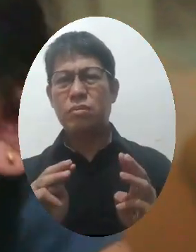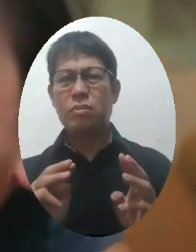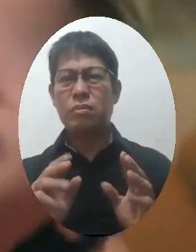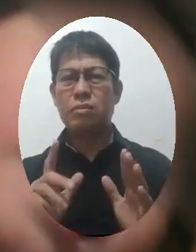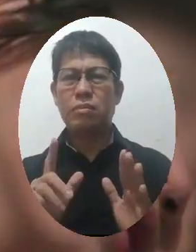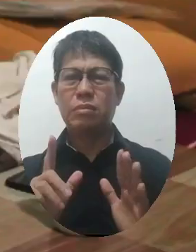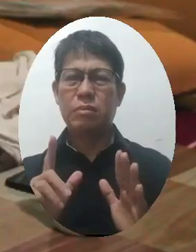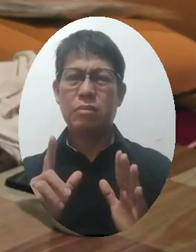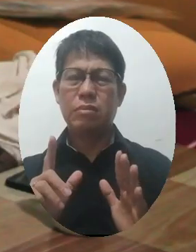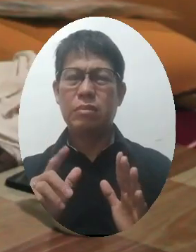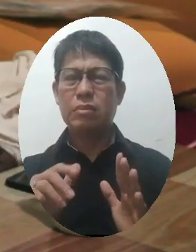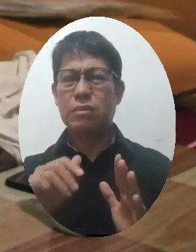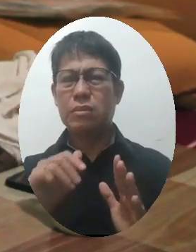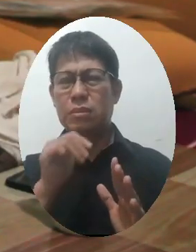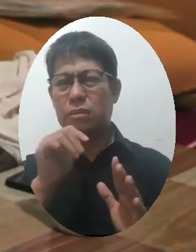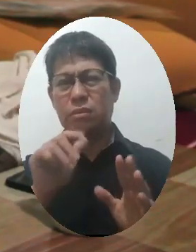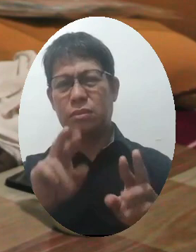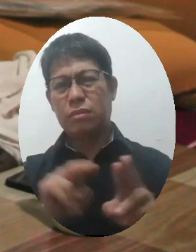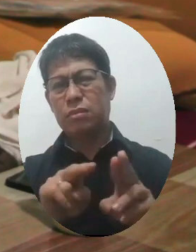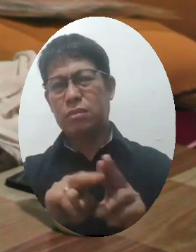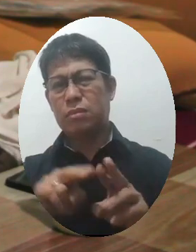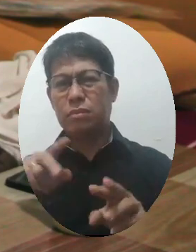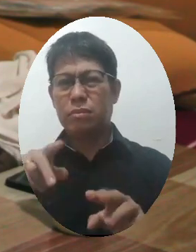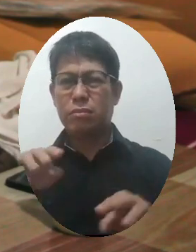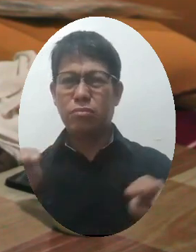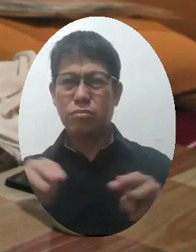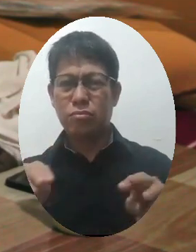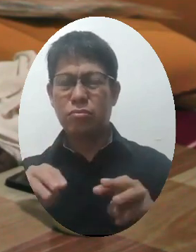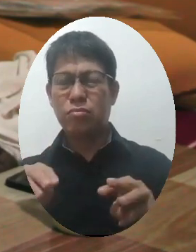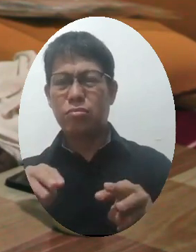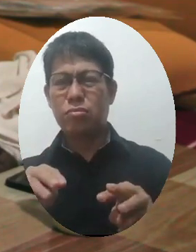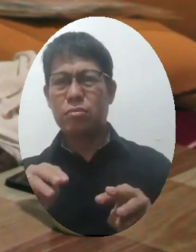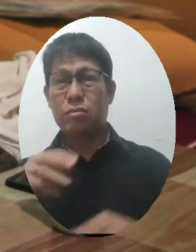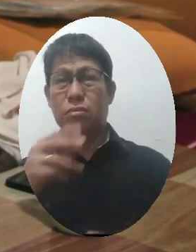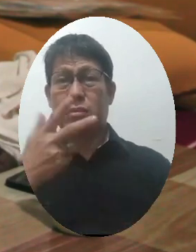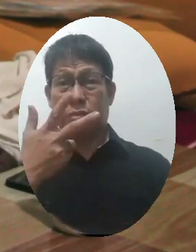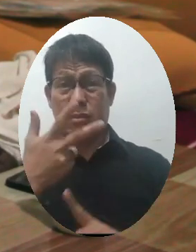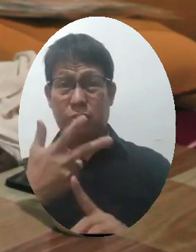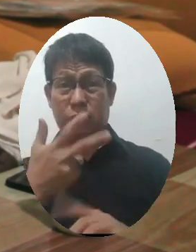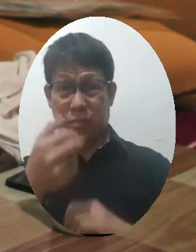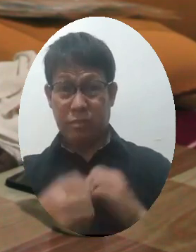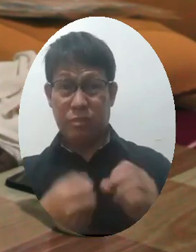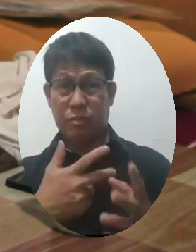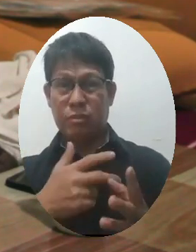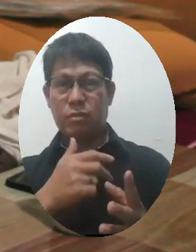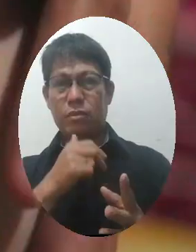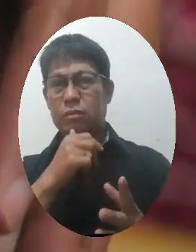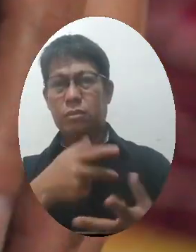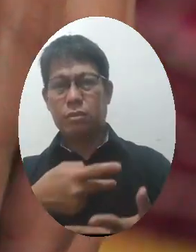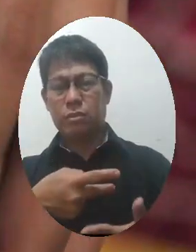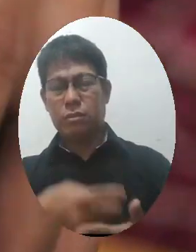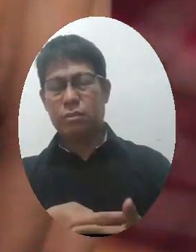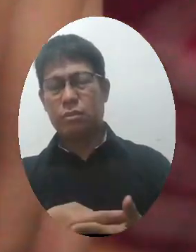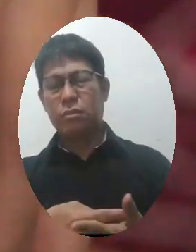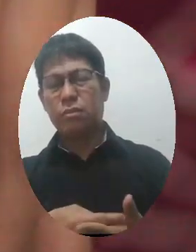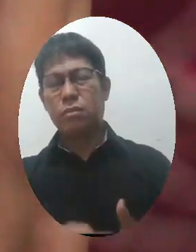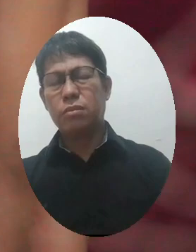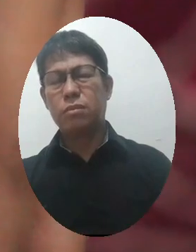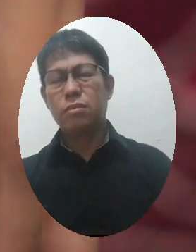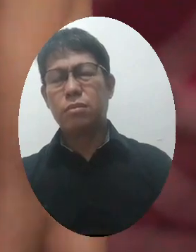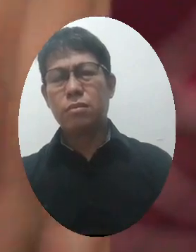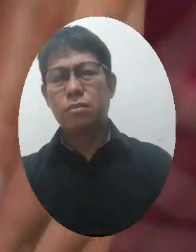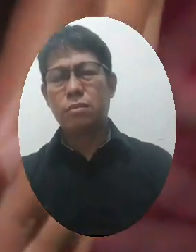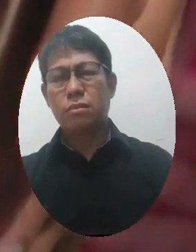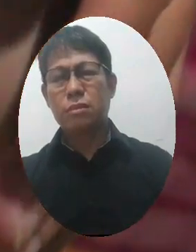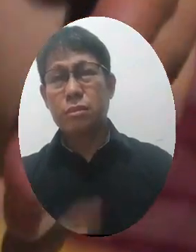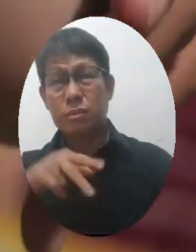niya, delay, kumbaga sa ano, delay siya sa lahat ng bagay. Kaya hanggang ngayon po, 3 years old na siya pero hindi pa rin siya nakakabangon.